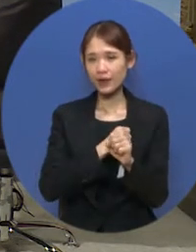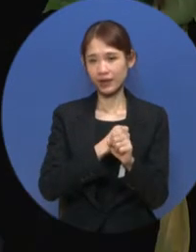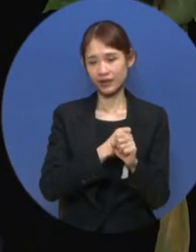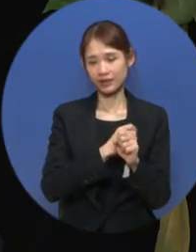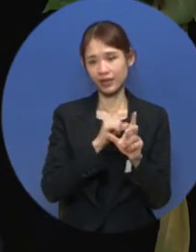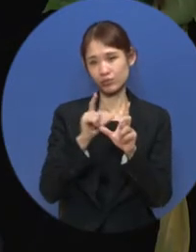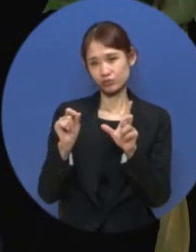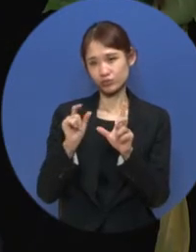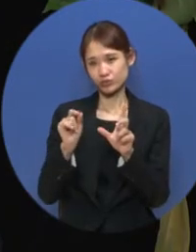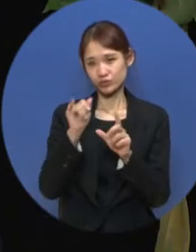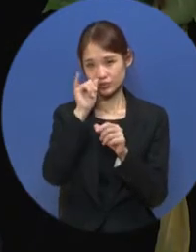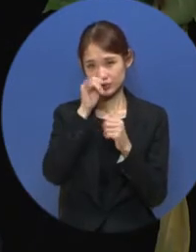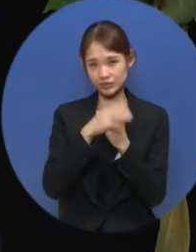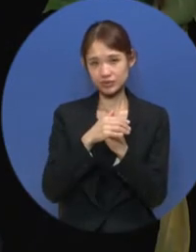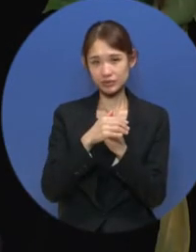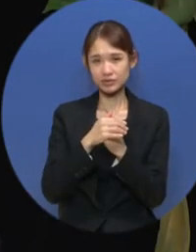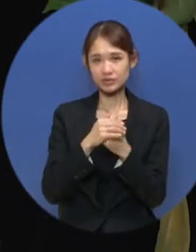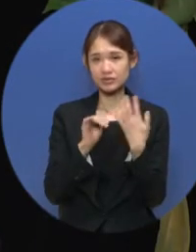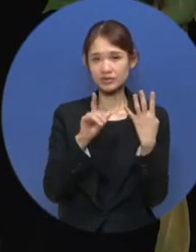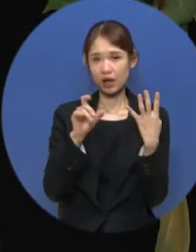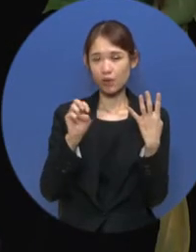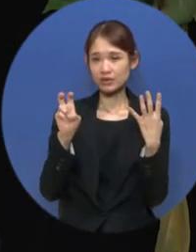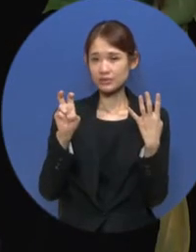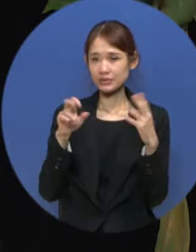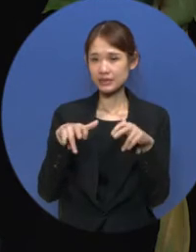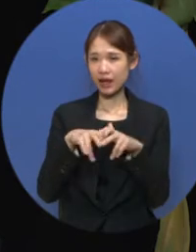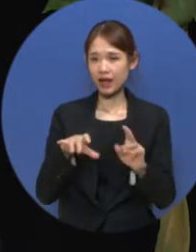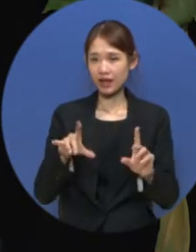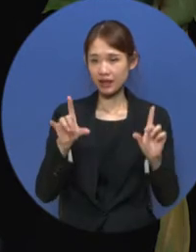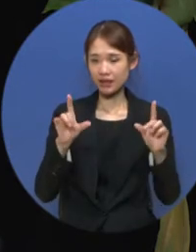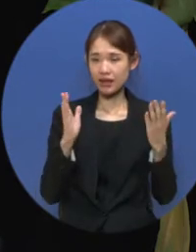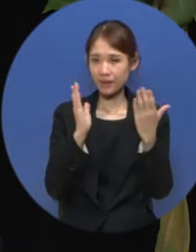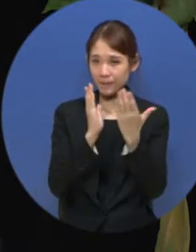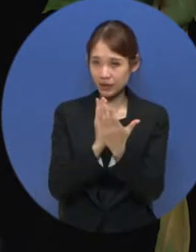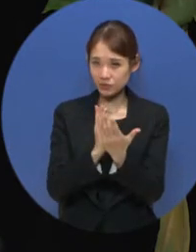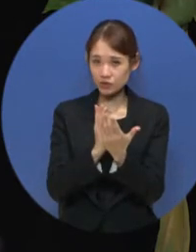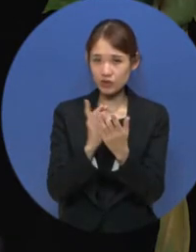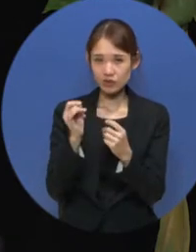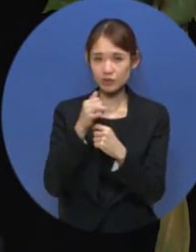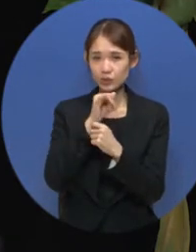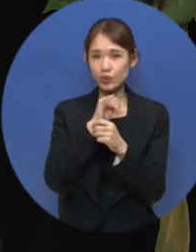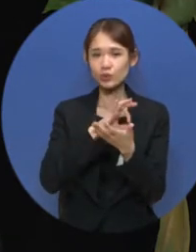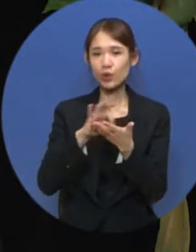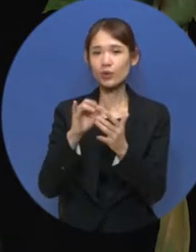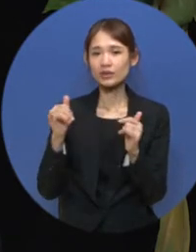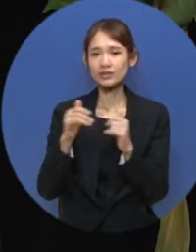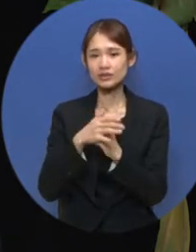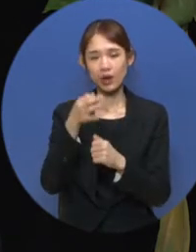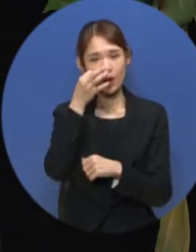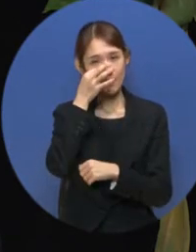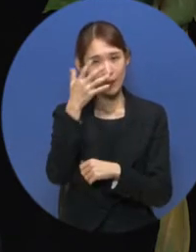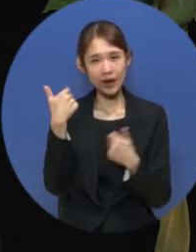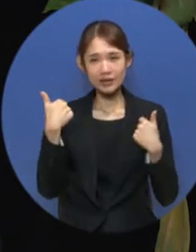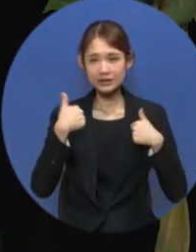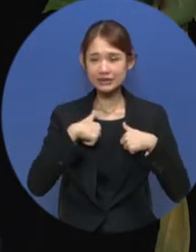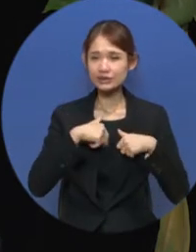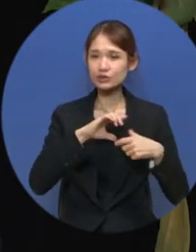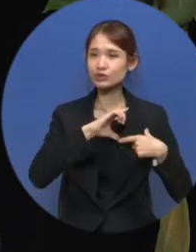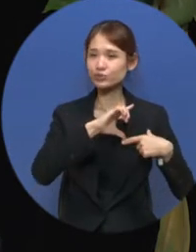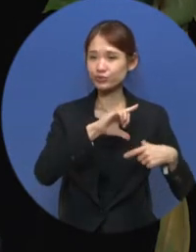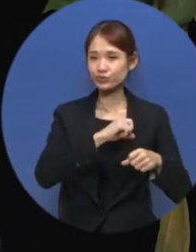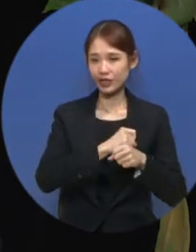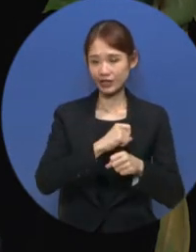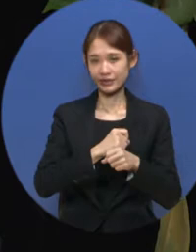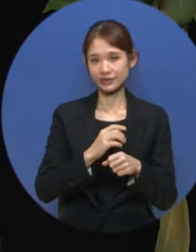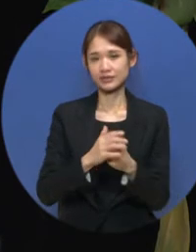되었고요. 지난 그 4월 20일 장애인의 날에 맞춰서 그 소비자들에게 선보인 의류 브랜드입니다. 네. 네,